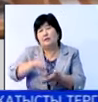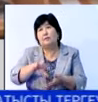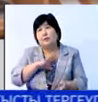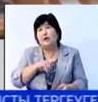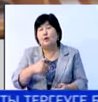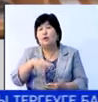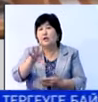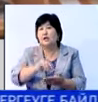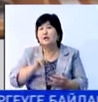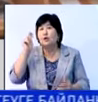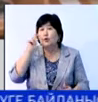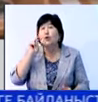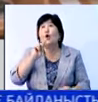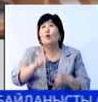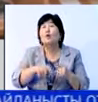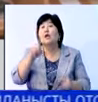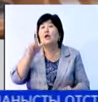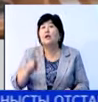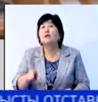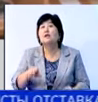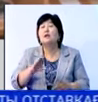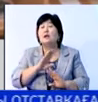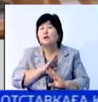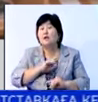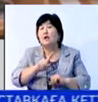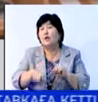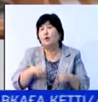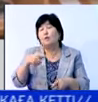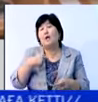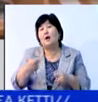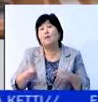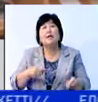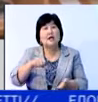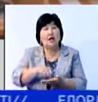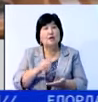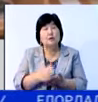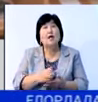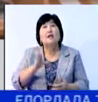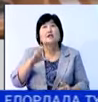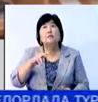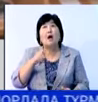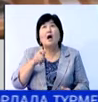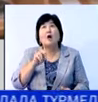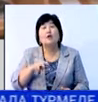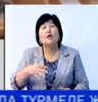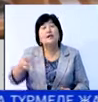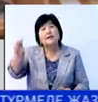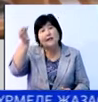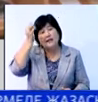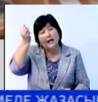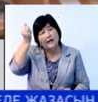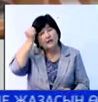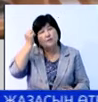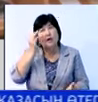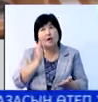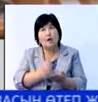кісіден үйрендік. Одан кейін ол кісі дүние өткеннен кейін де колледждерді басқарып жүрмін. Смағұл туралы есімізді қалдыру